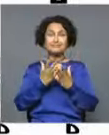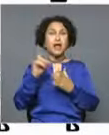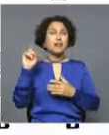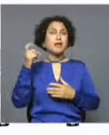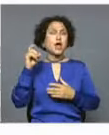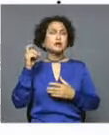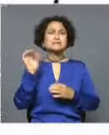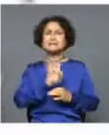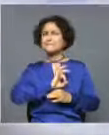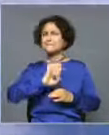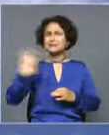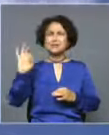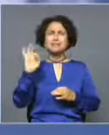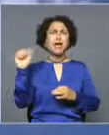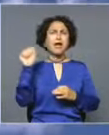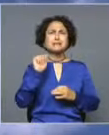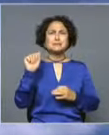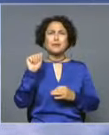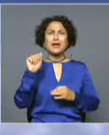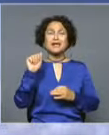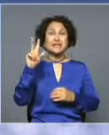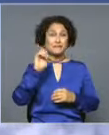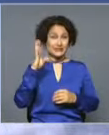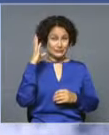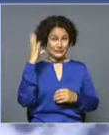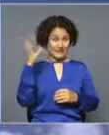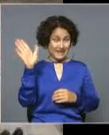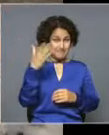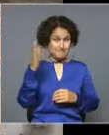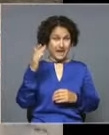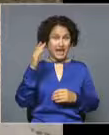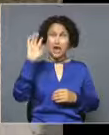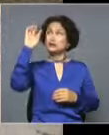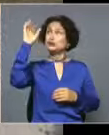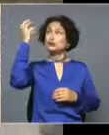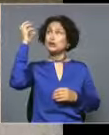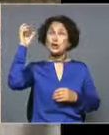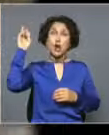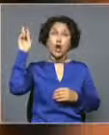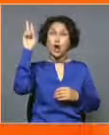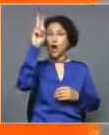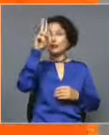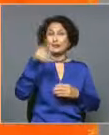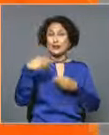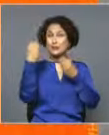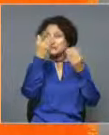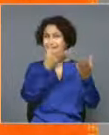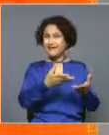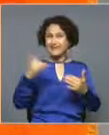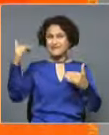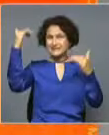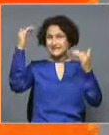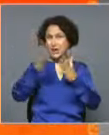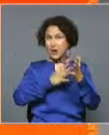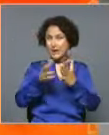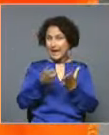– съвършената азбука. За 24 май дрон доставя книги на възрастни хора. В рубриката «Как